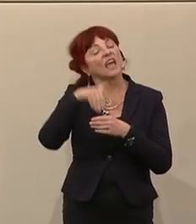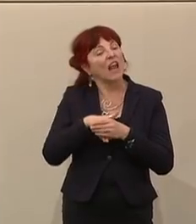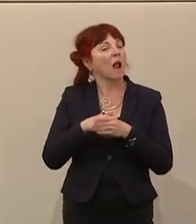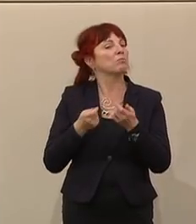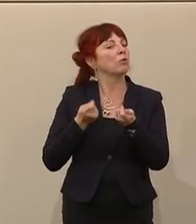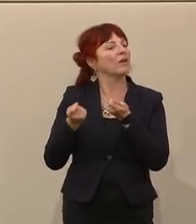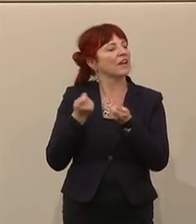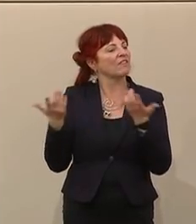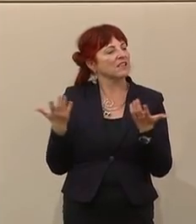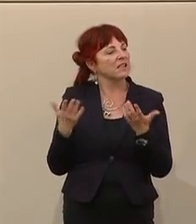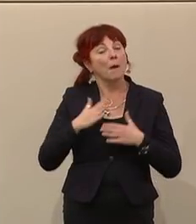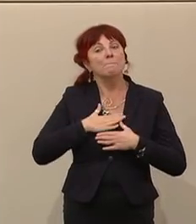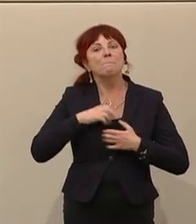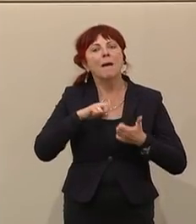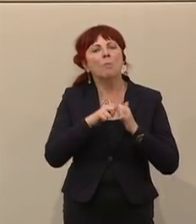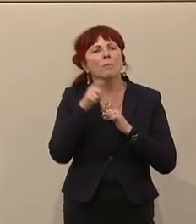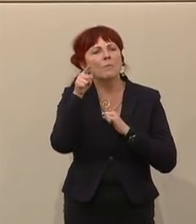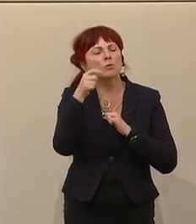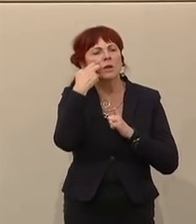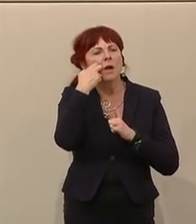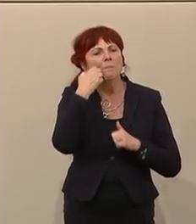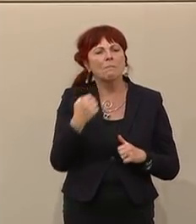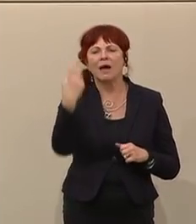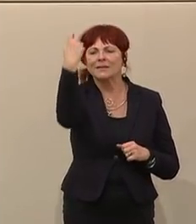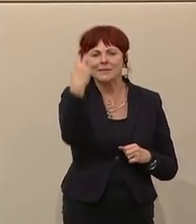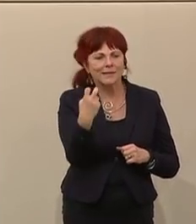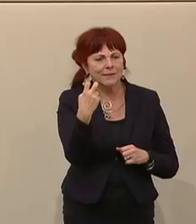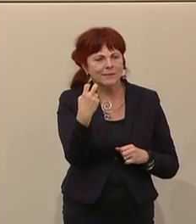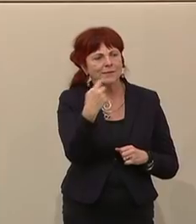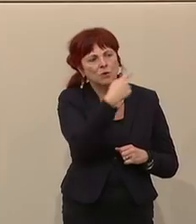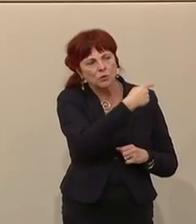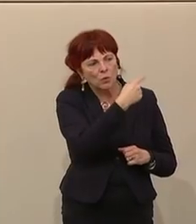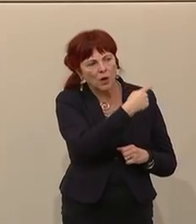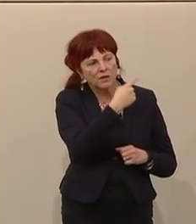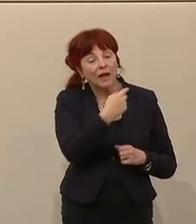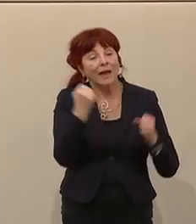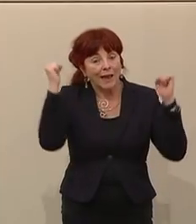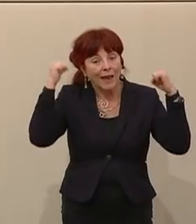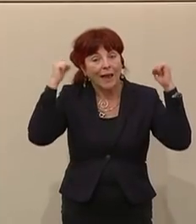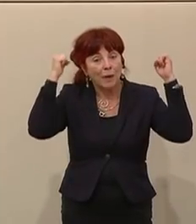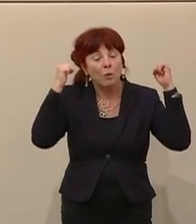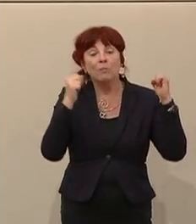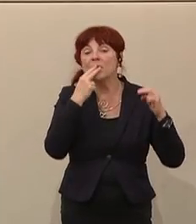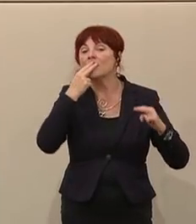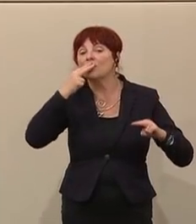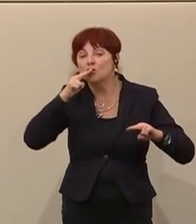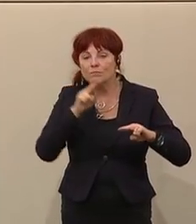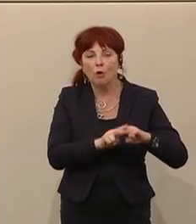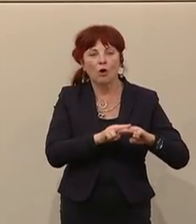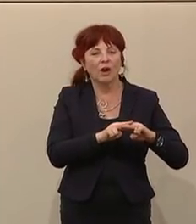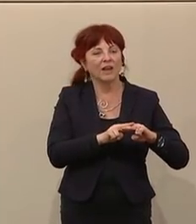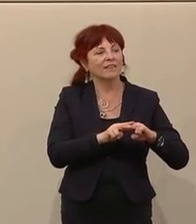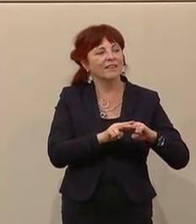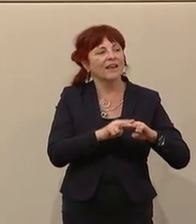eines, dass dort ein Mann sitzt, der das, was er der Republik versprochen hat, auch mit eigenen Worten gesagt,